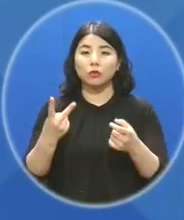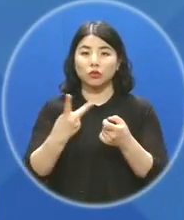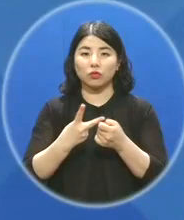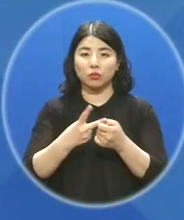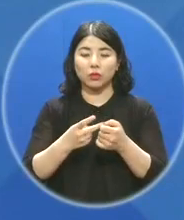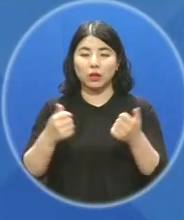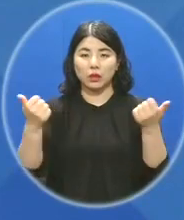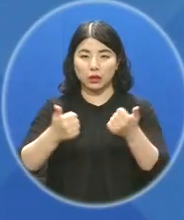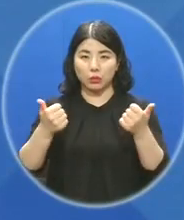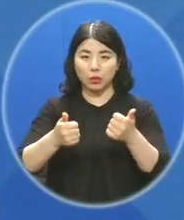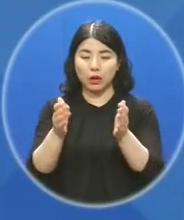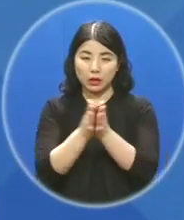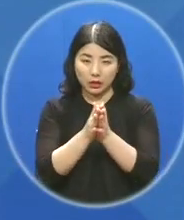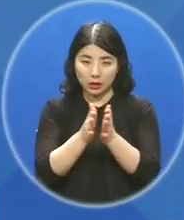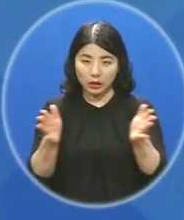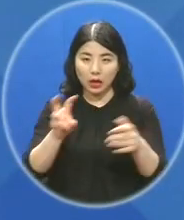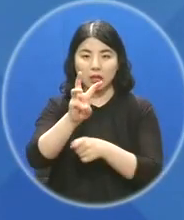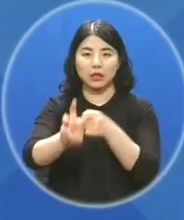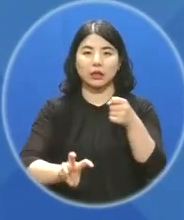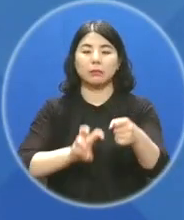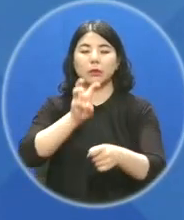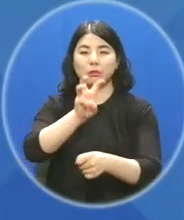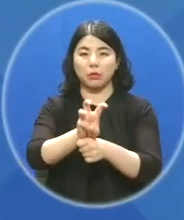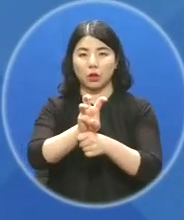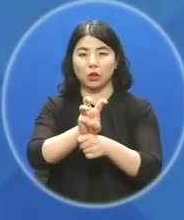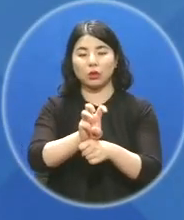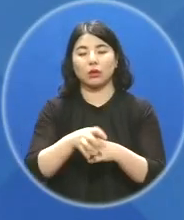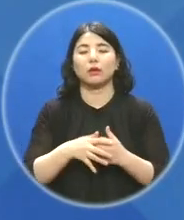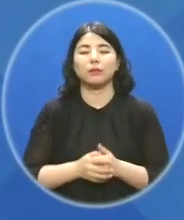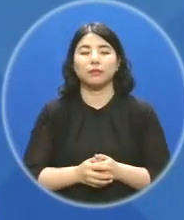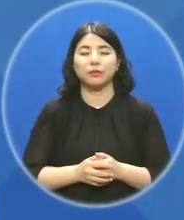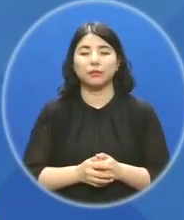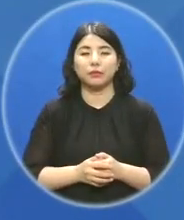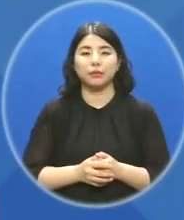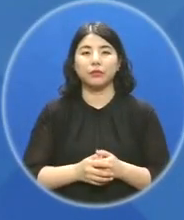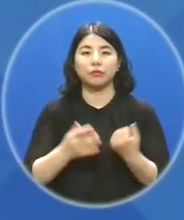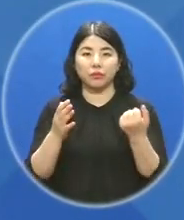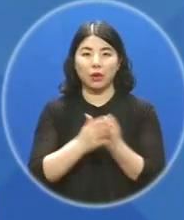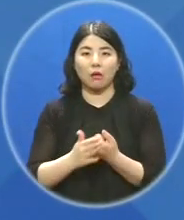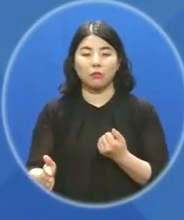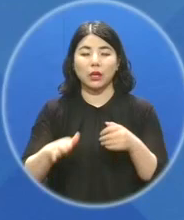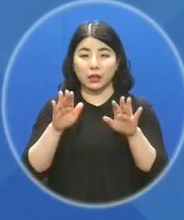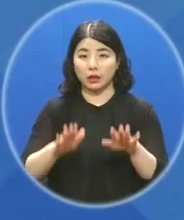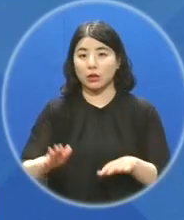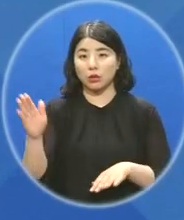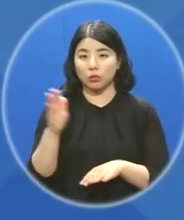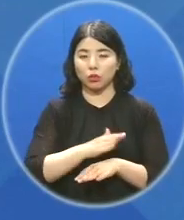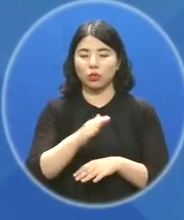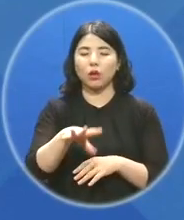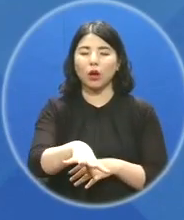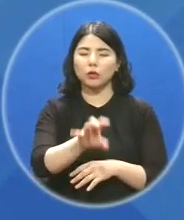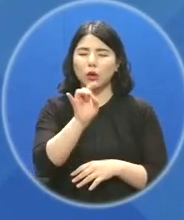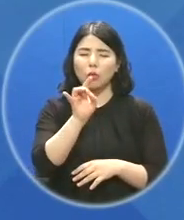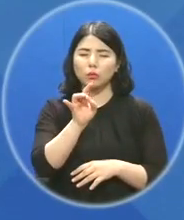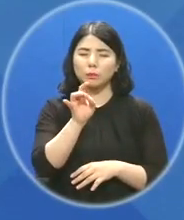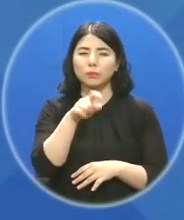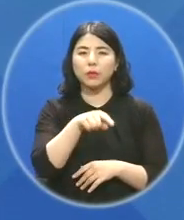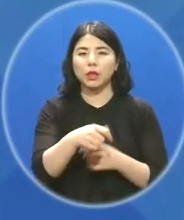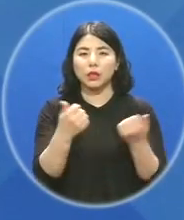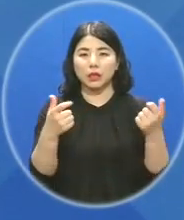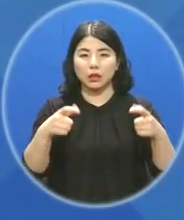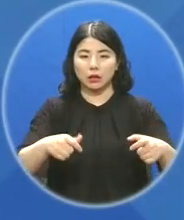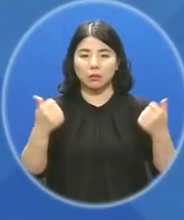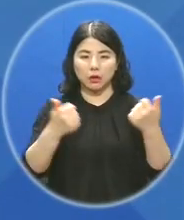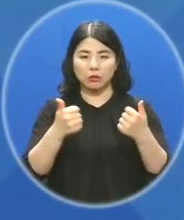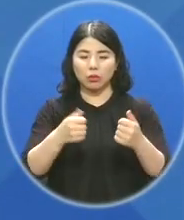지방의회를 시작한 지가 벌써 30년이 거의 다 돼갑니다. 그래서 이제는 처음에는 이제 그 지방의회의